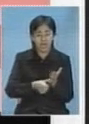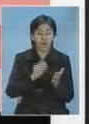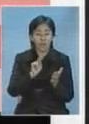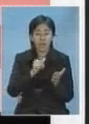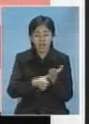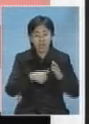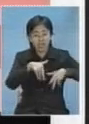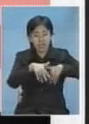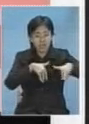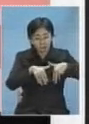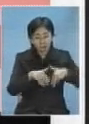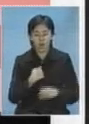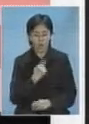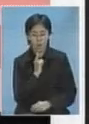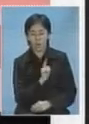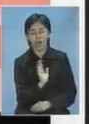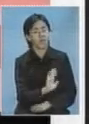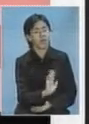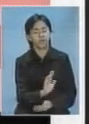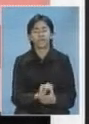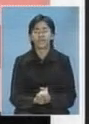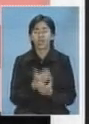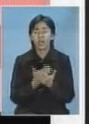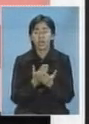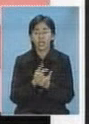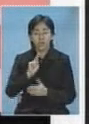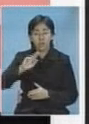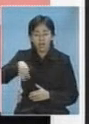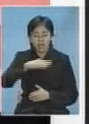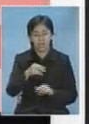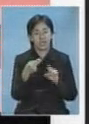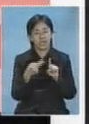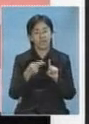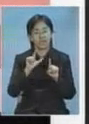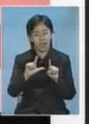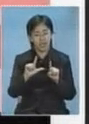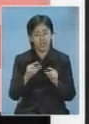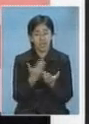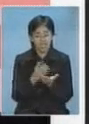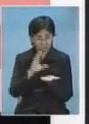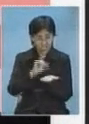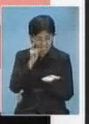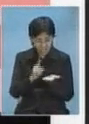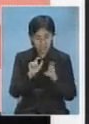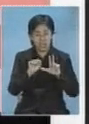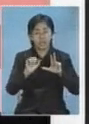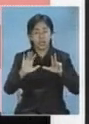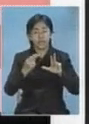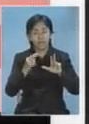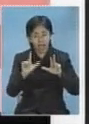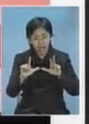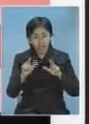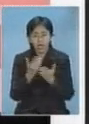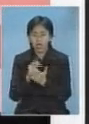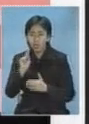ครับปัจจุบันนี้ท่านกู้เงินไปยังไม่ถึง 10,000 ล้านบาทจากวงเงิน 350,000 ครับทั้ง